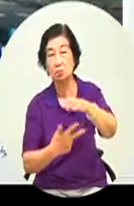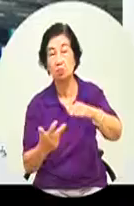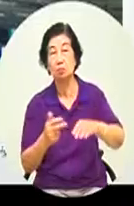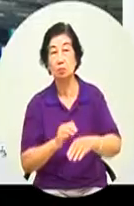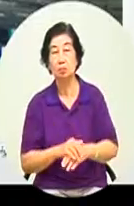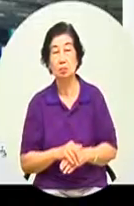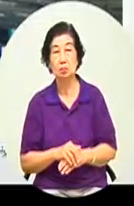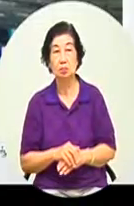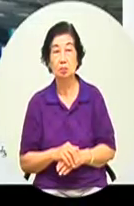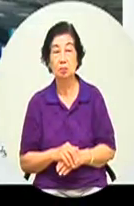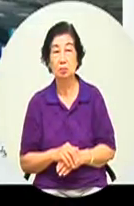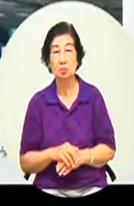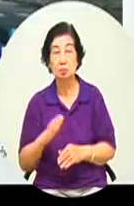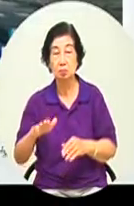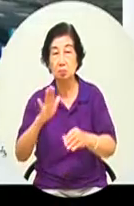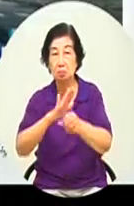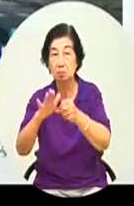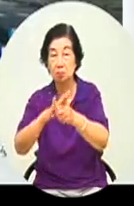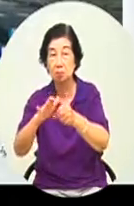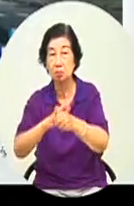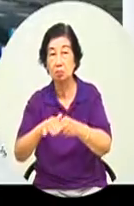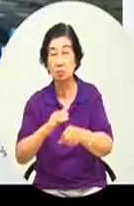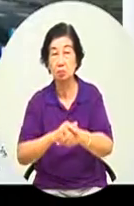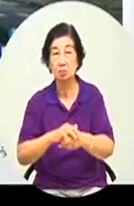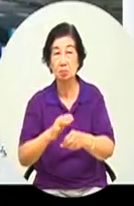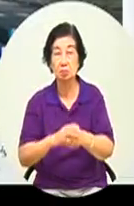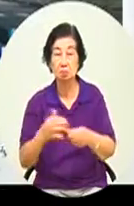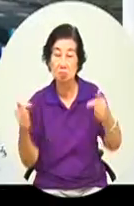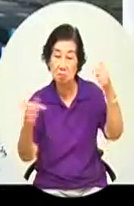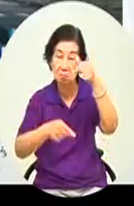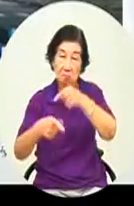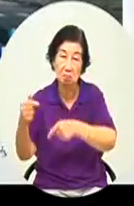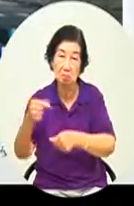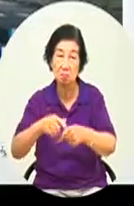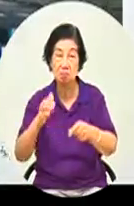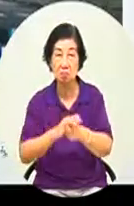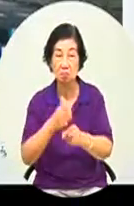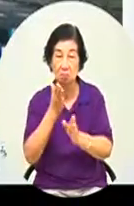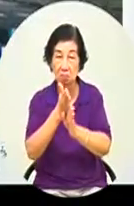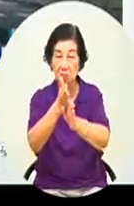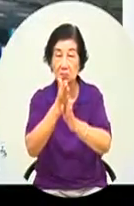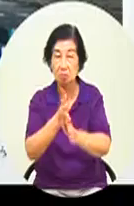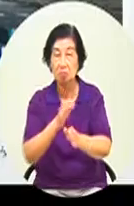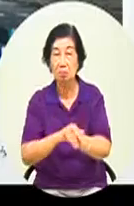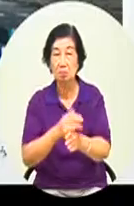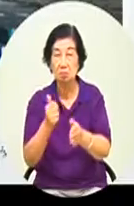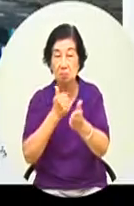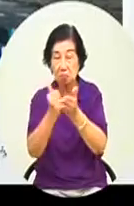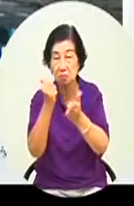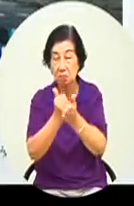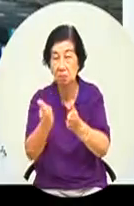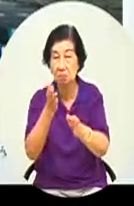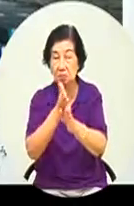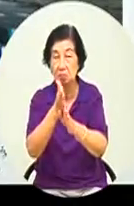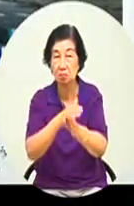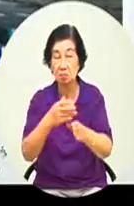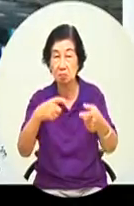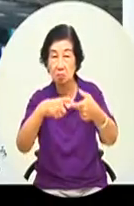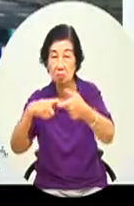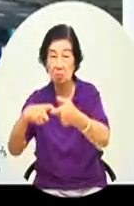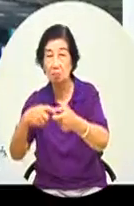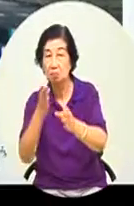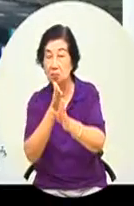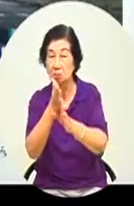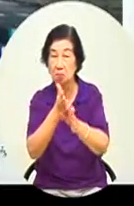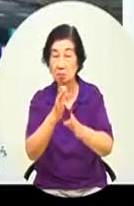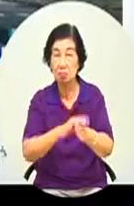线布满了咱的化学槽车，包括还有货柜车、连结车，都是在行